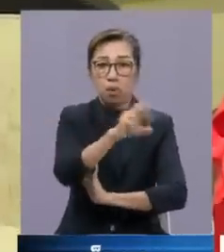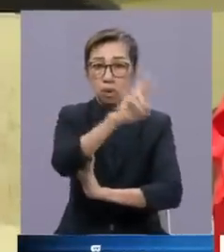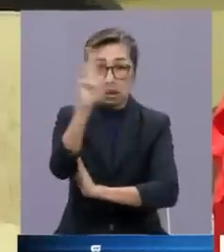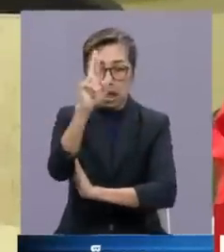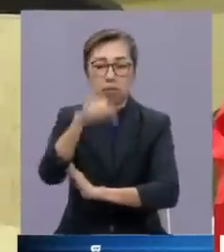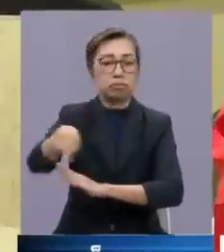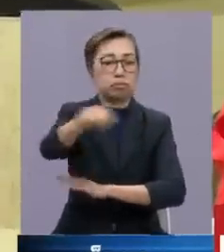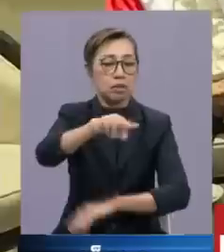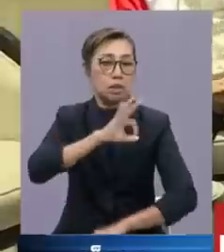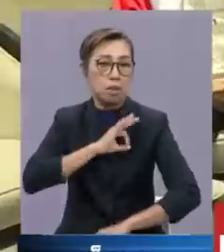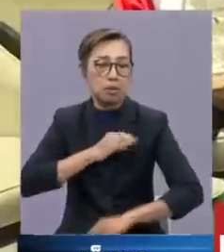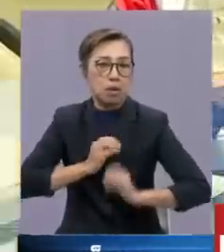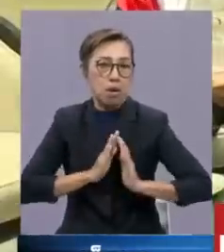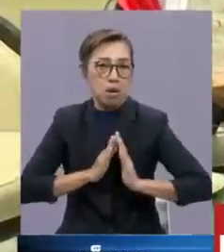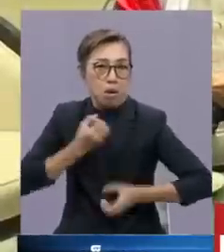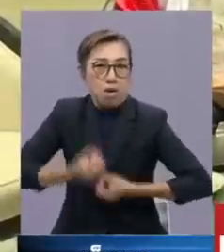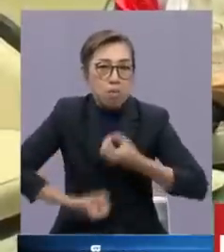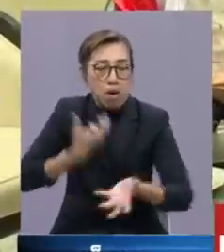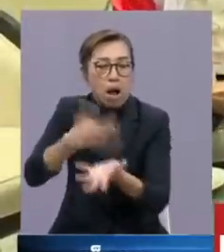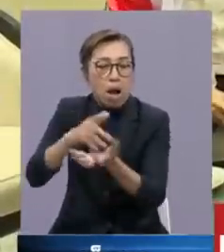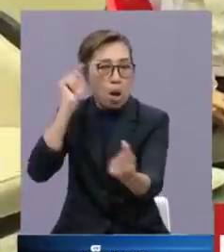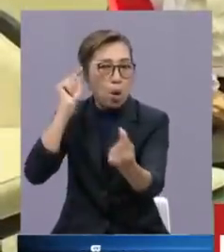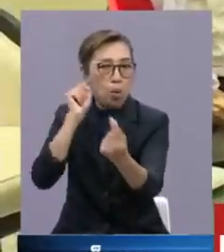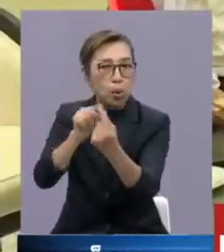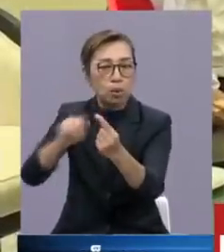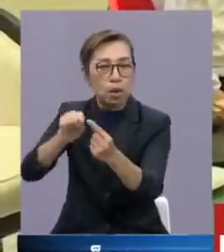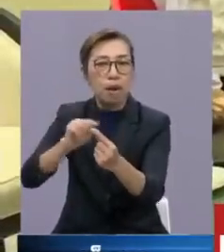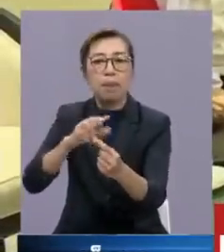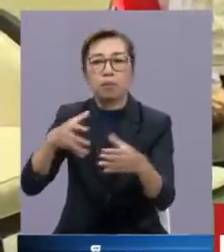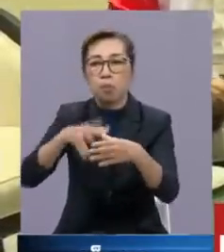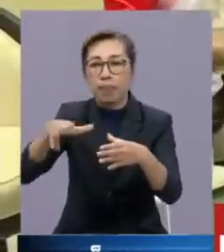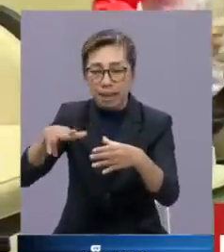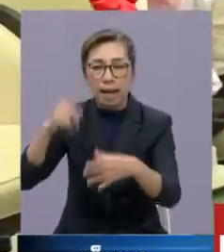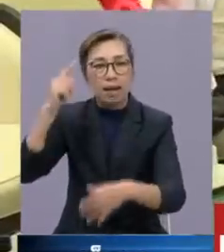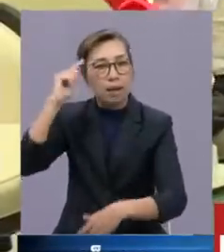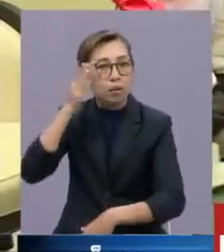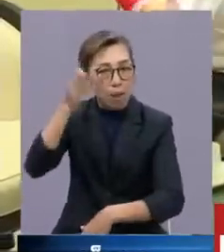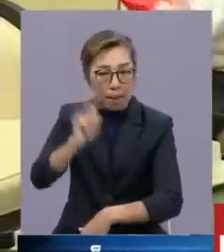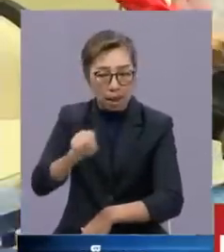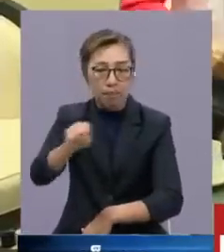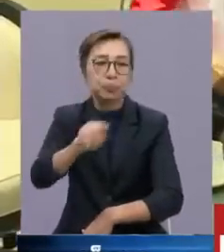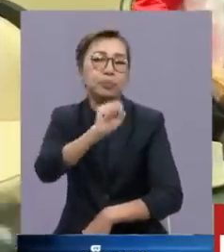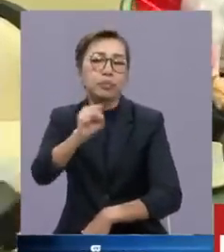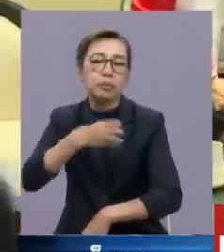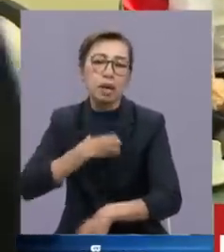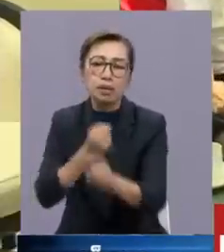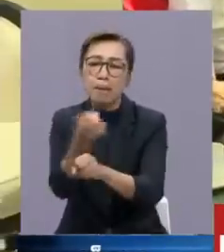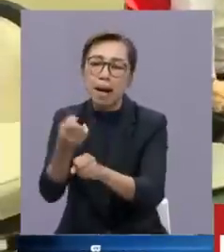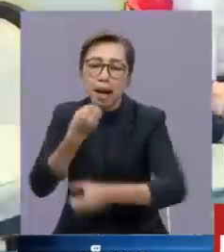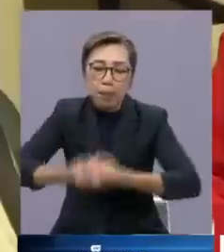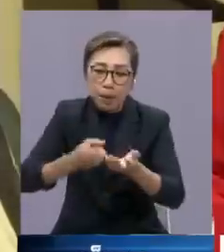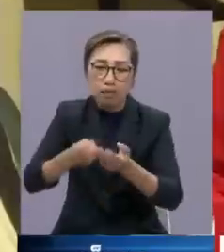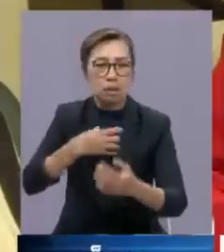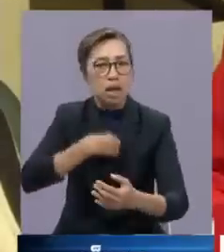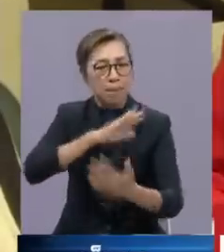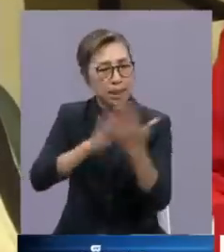นได้เปิดใจพูดคุยกันเพื่ออนาคตของพรรคเพื่อไทยโดยจะให้ส.ส.ได้แสดงความคิดเห็นในทุกมิติว่าอยากทำอะไรให้ประเทศเป็น